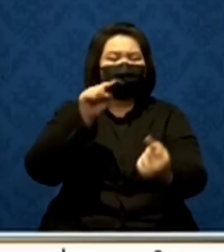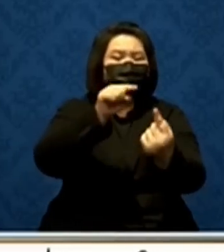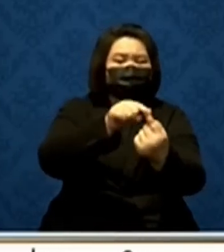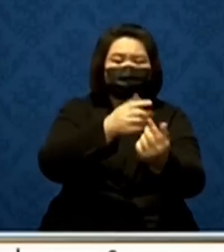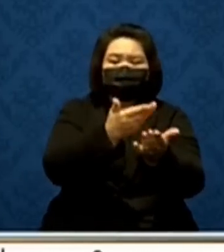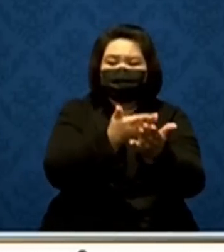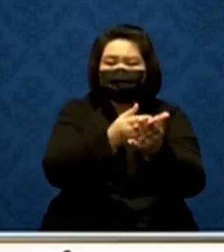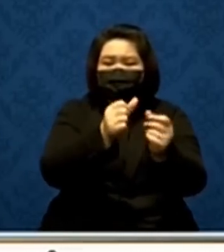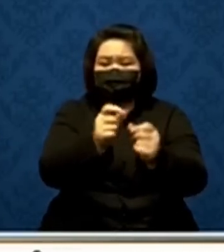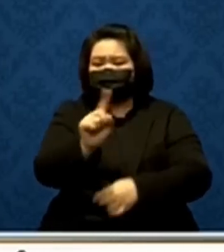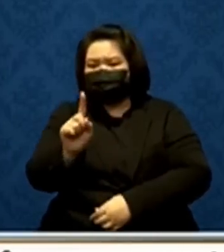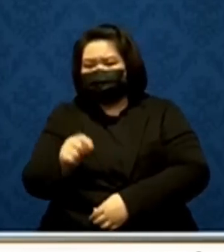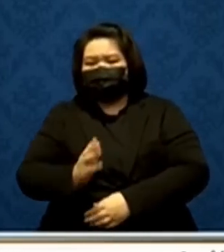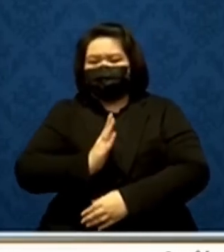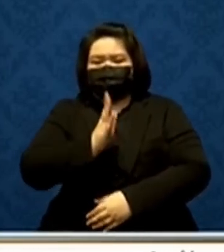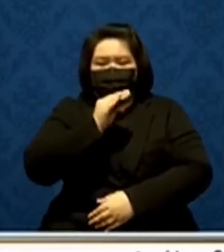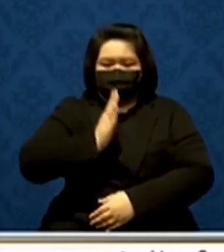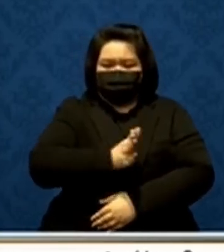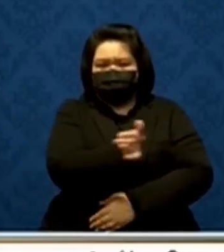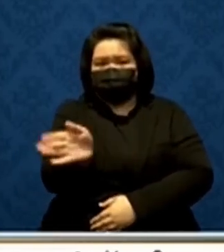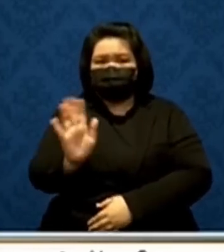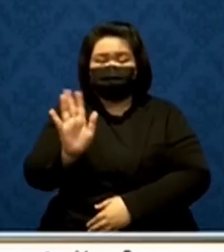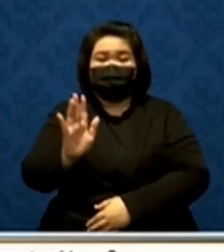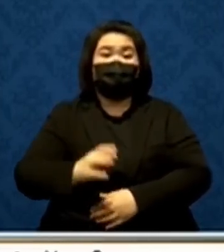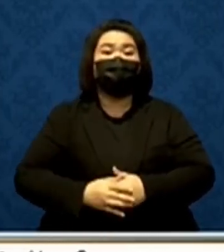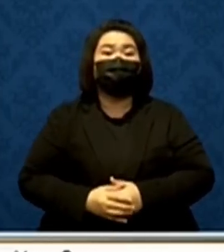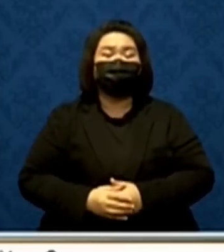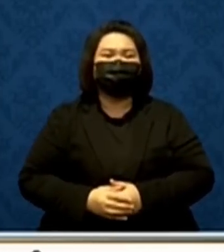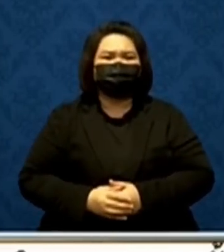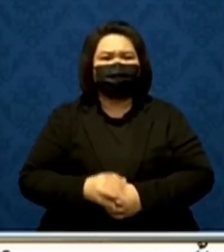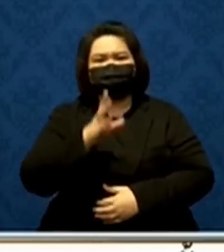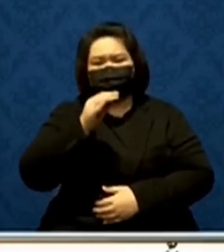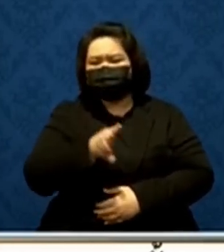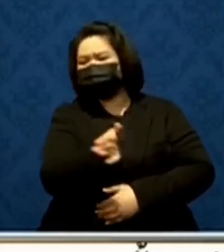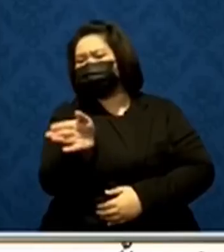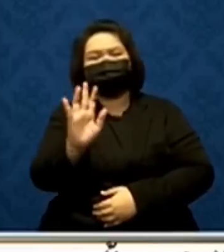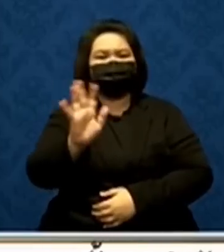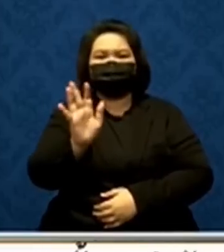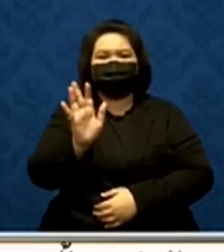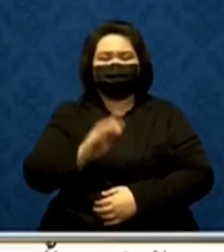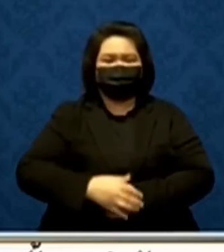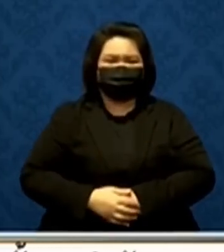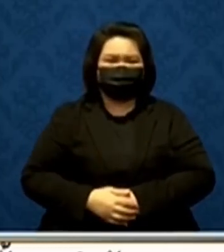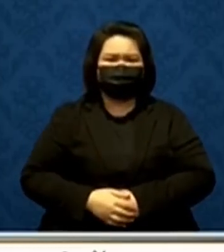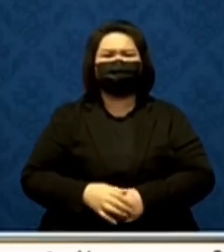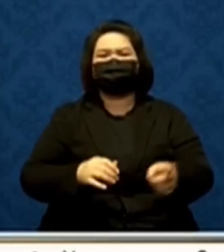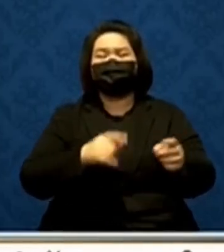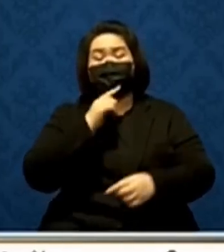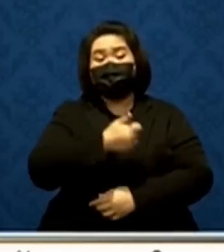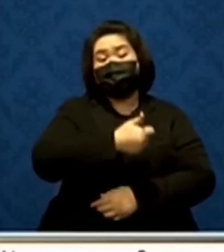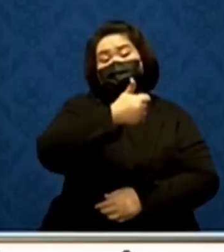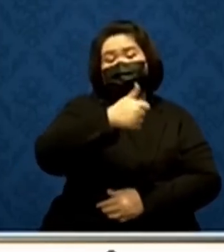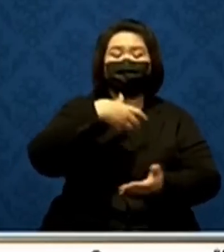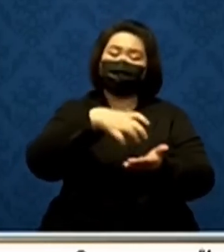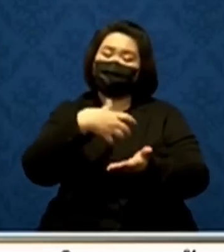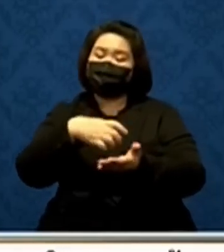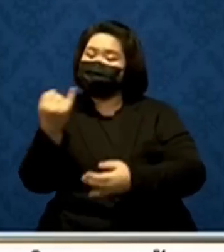แล้วทางยาดายบ่ายเบี่ยงไปเรื่องอื่นสิครับอย่าเอาเรื่องอื่นมากบท่านเป็นอย่างนี้เอาดีใส่ตัวเอา